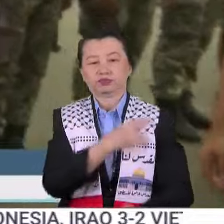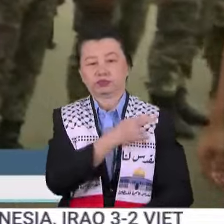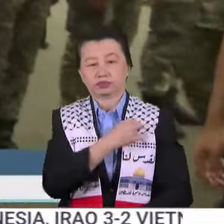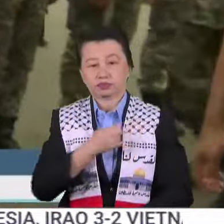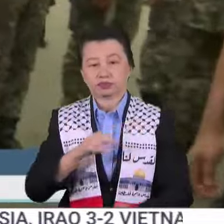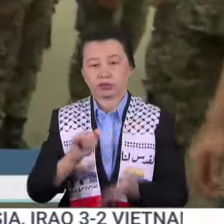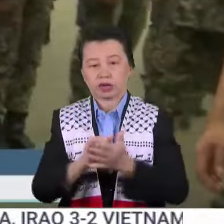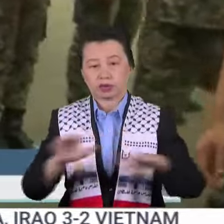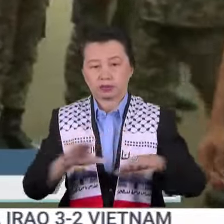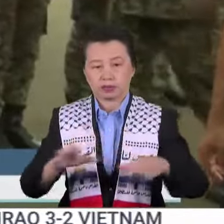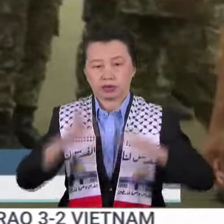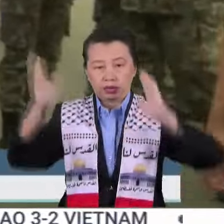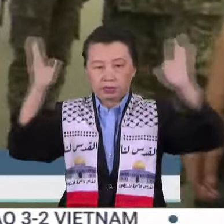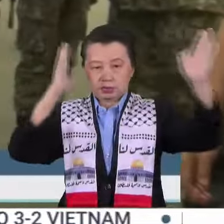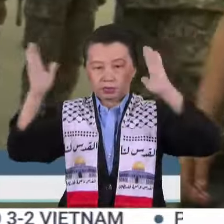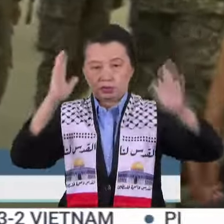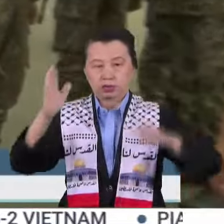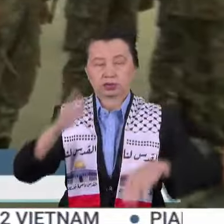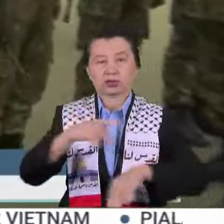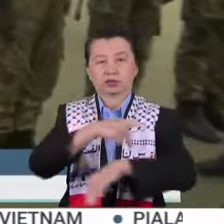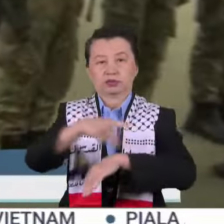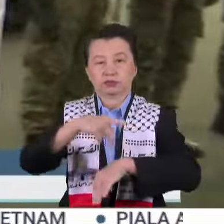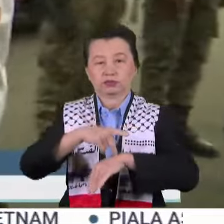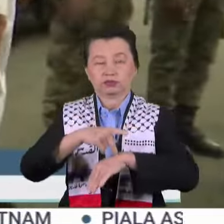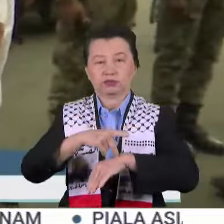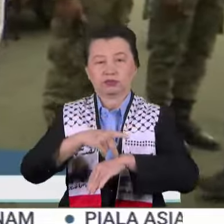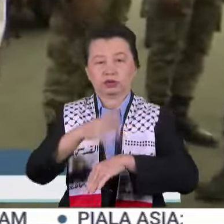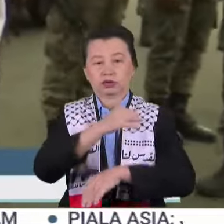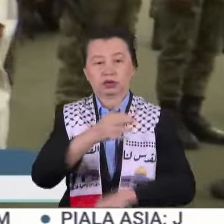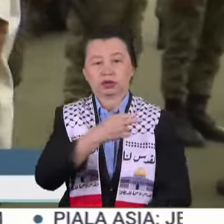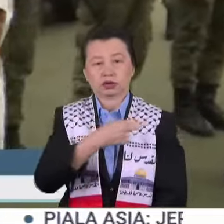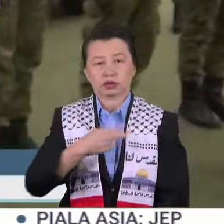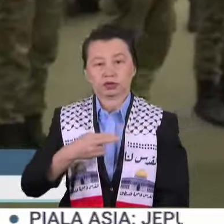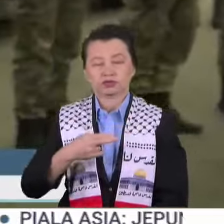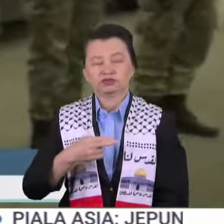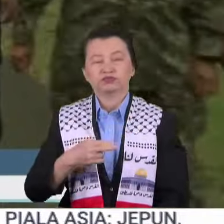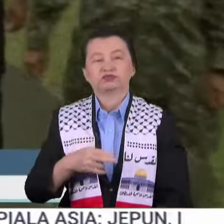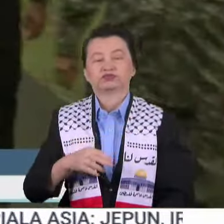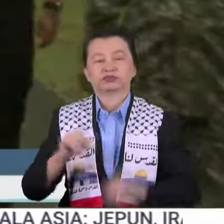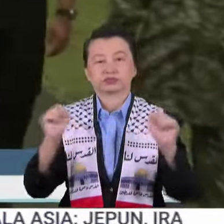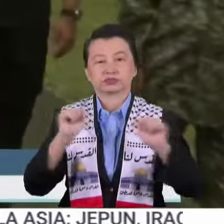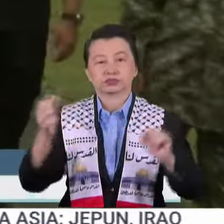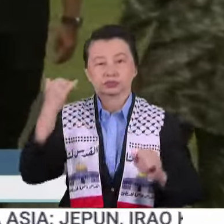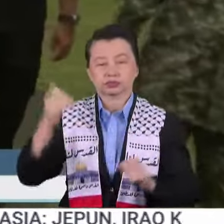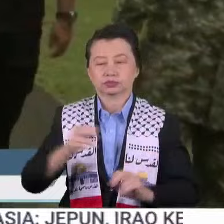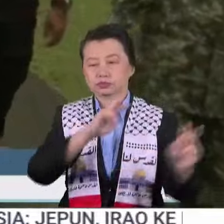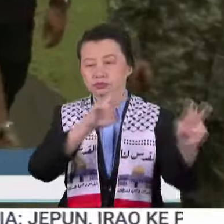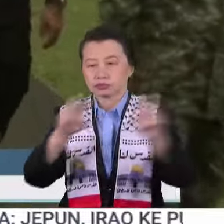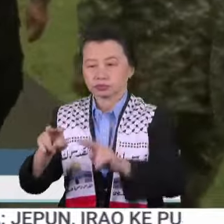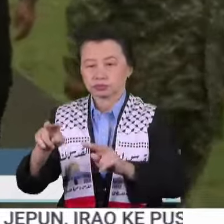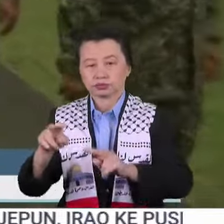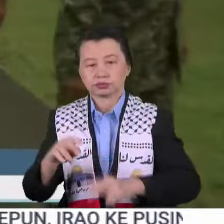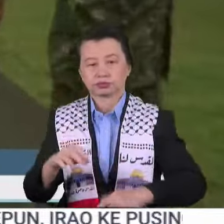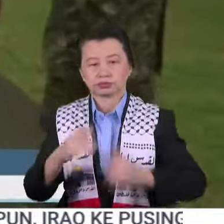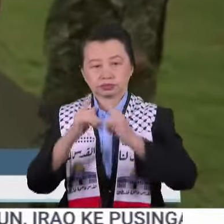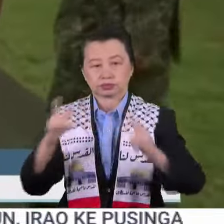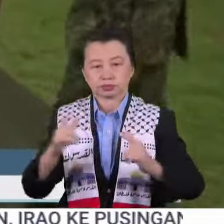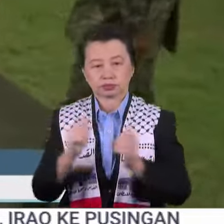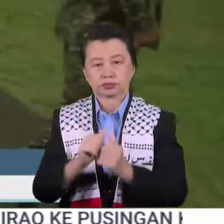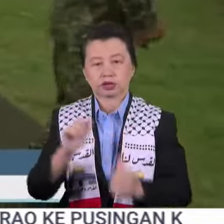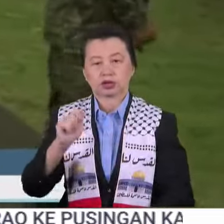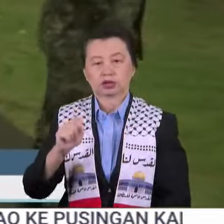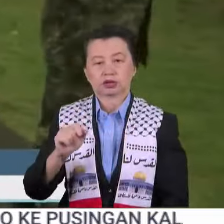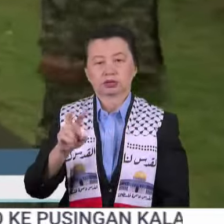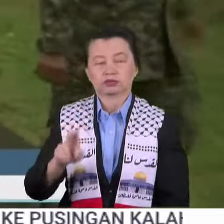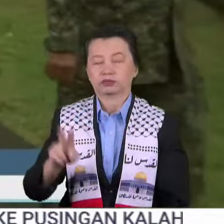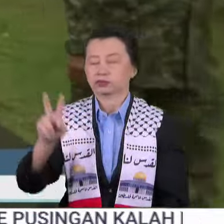yang dilaksana Malaysia, Filipina, Indonesia. Pada Selasa lalu, Adli turut melawat Markas Angkatan Tugas bersama ATB